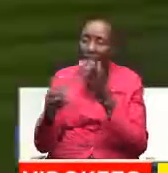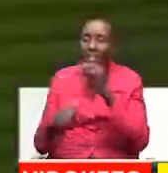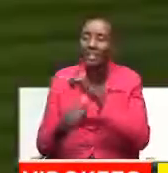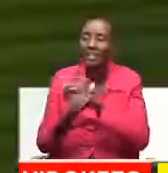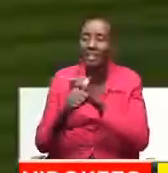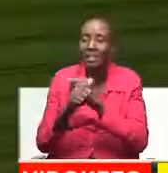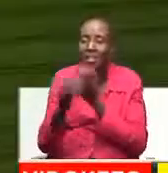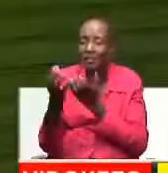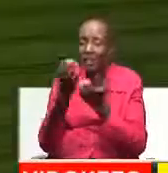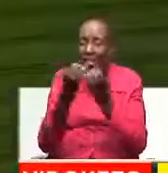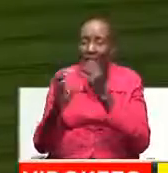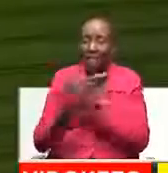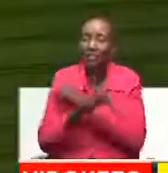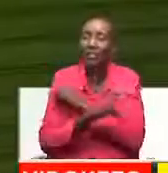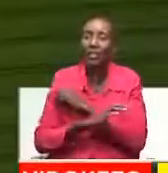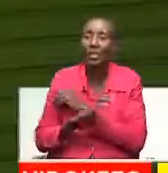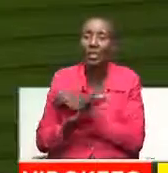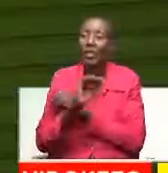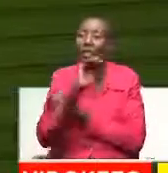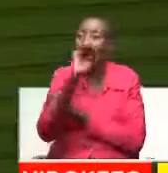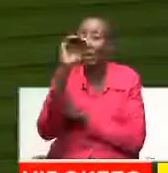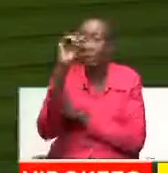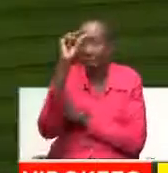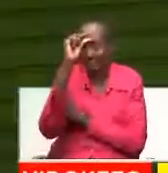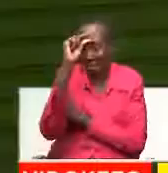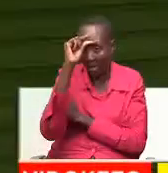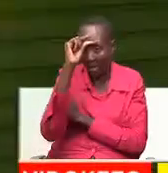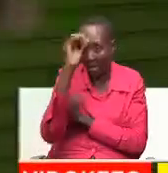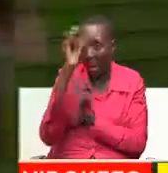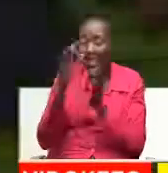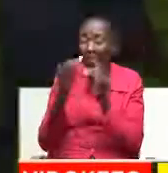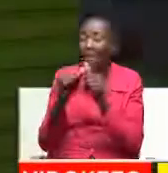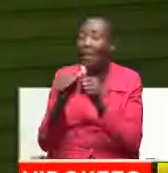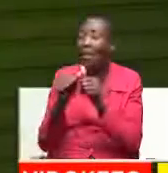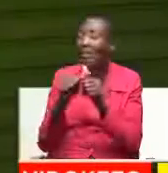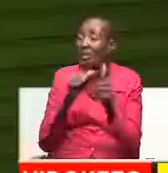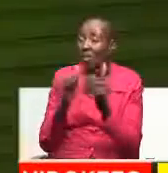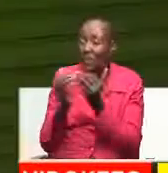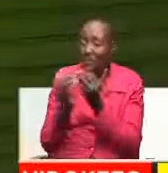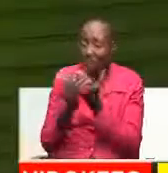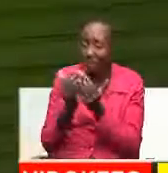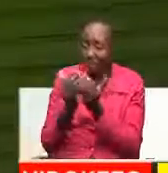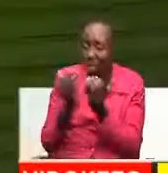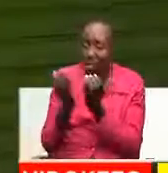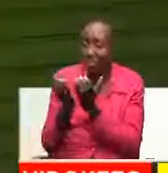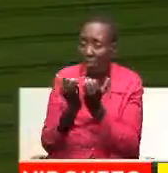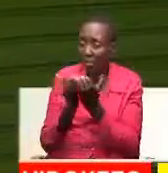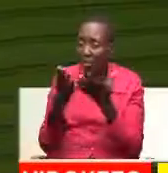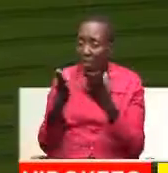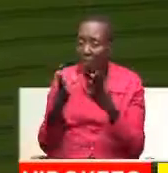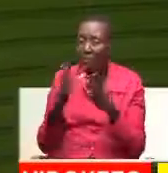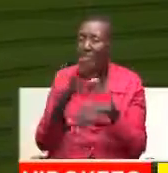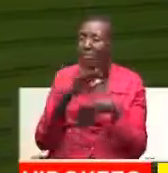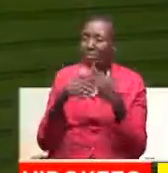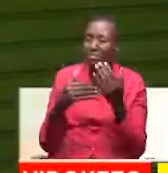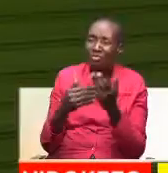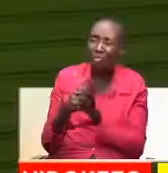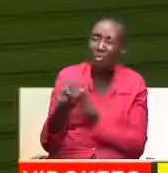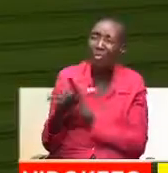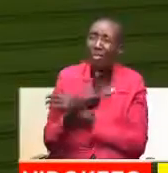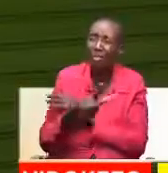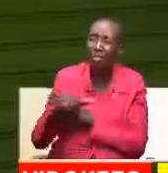taifa. Sante, tunaomba serikali isipoingilia itaangaliwa na biashara wote, kutoka ule mdogo ule mkubwa,